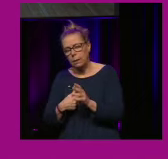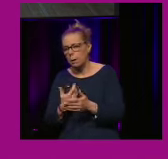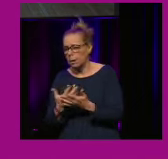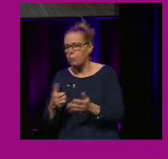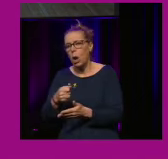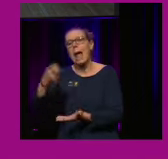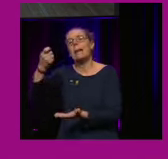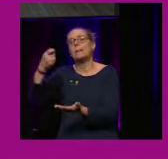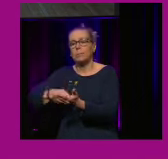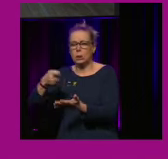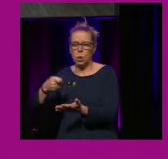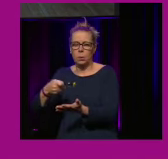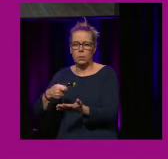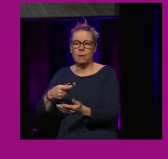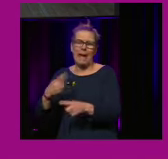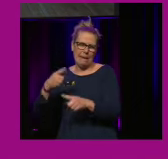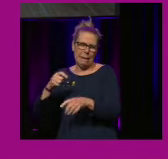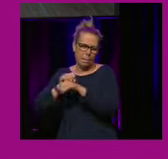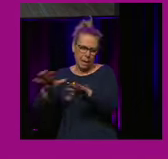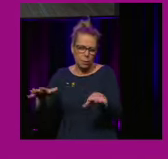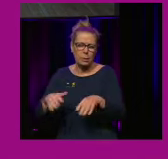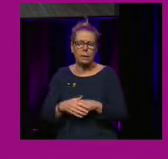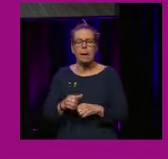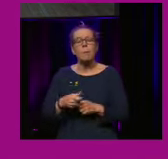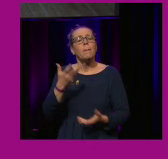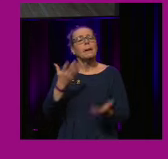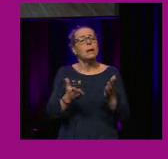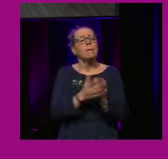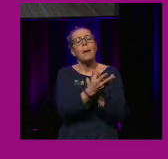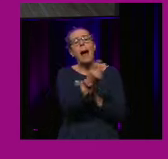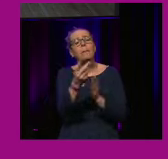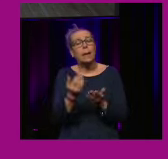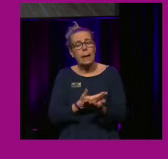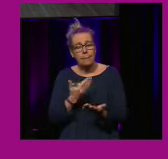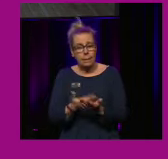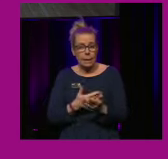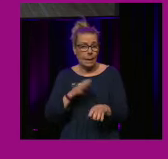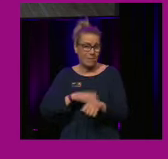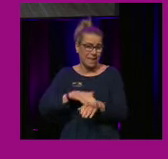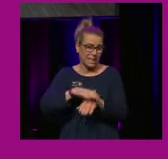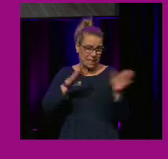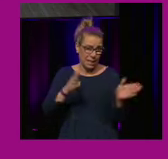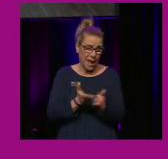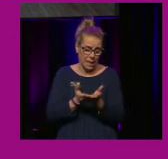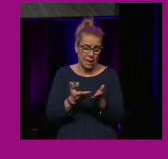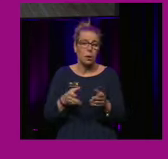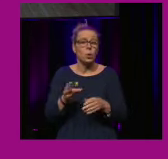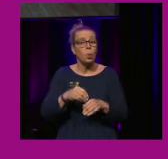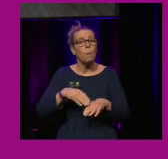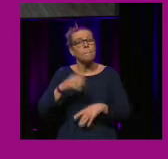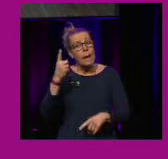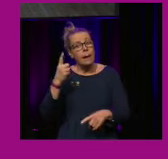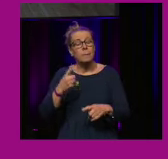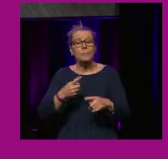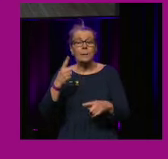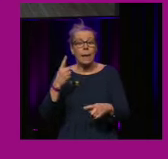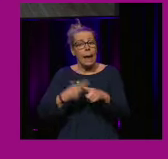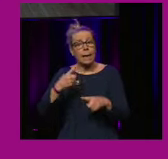1 beslut med enkel majoritet. Men om man jämför med de flesta andra länder i västvärlden så är det mycket enklare att ändra de svenska